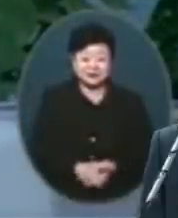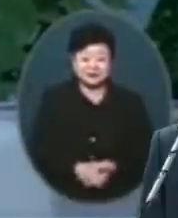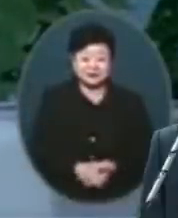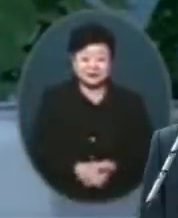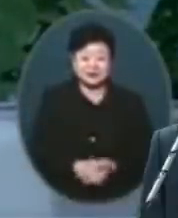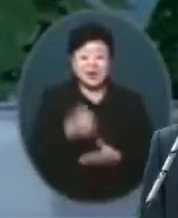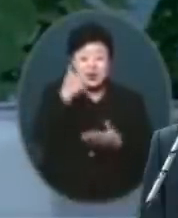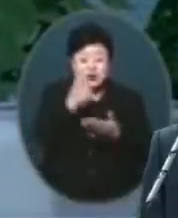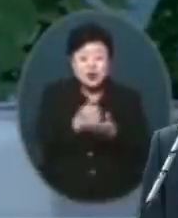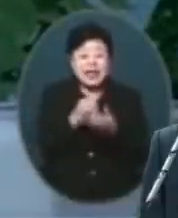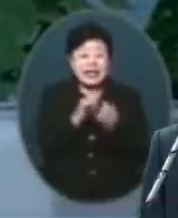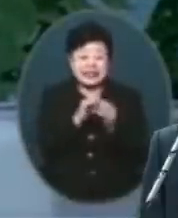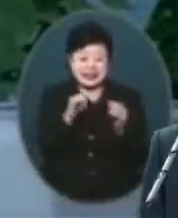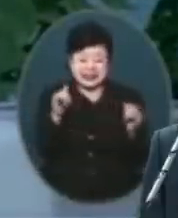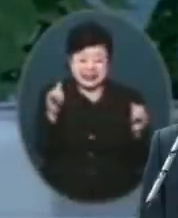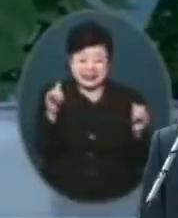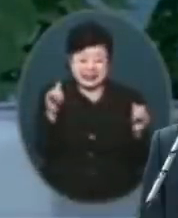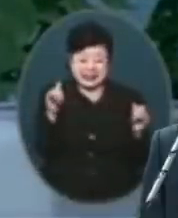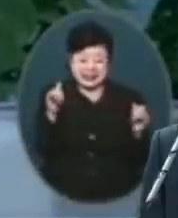죄인은